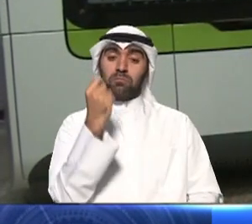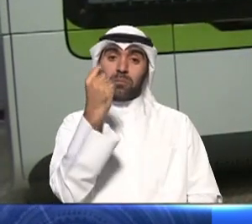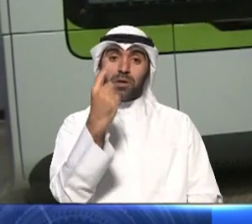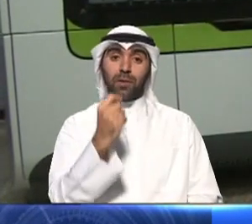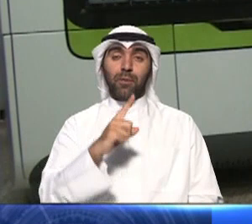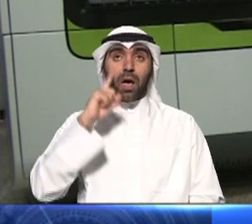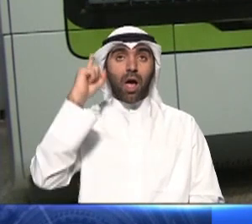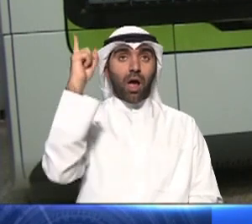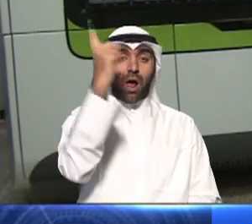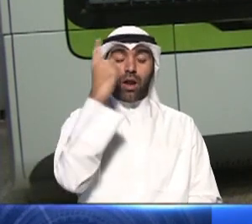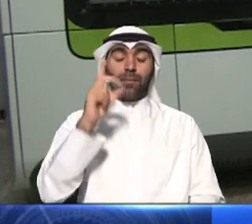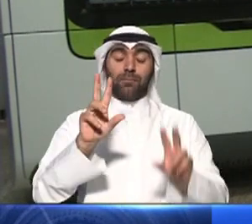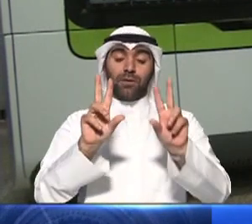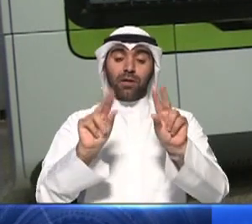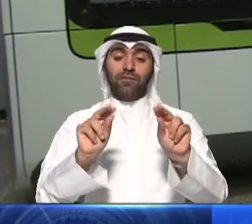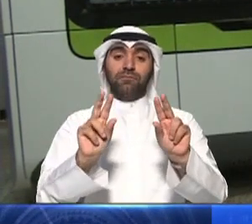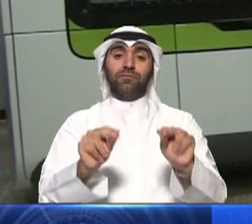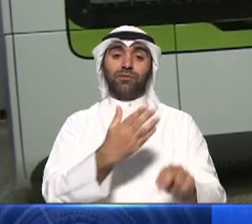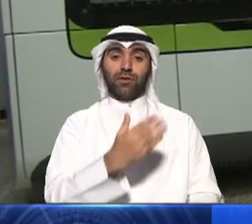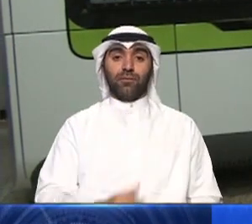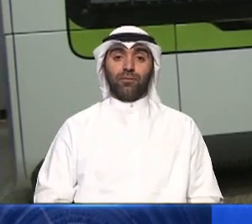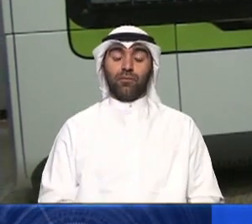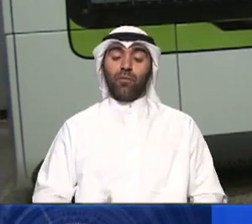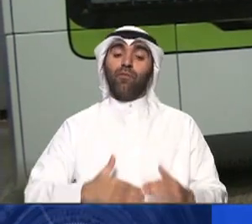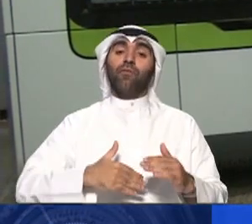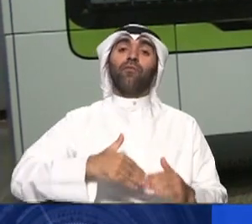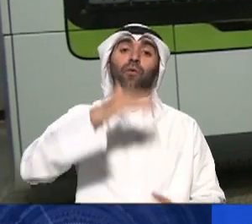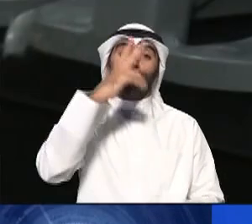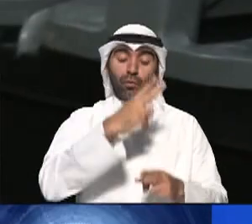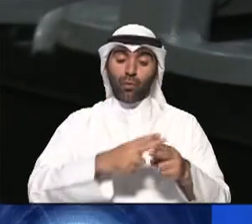وجاءت النتائج متطابقة مع نتائج المختبرات